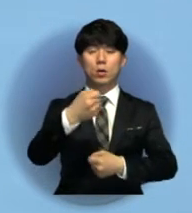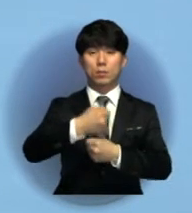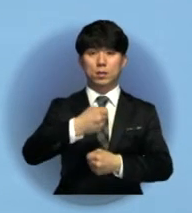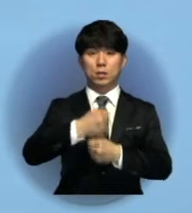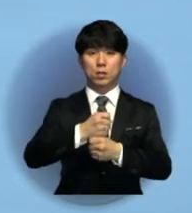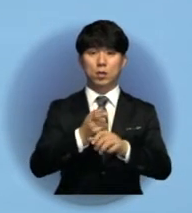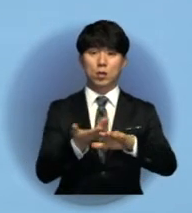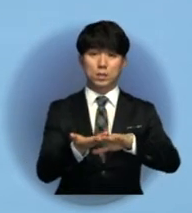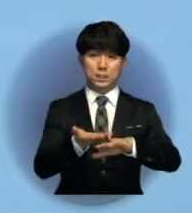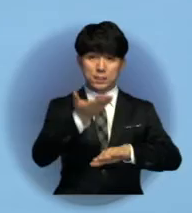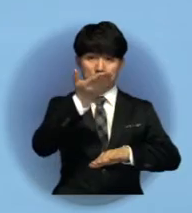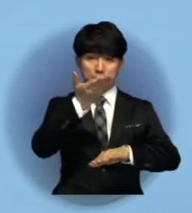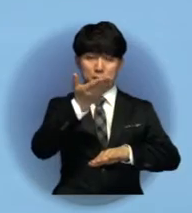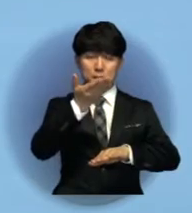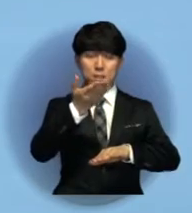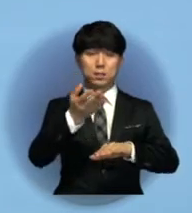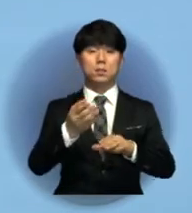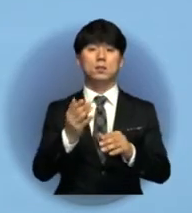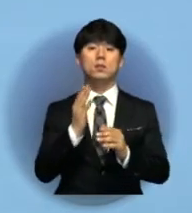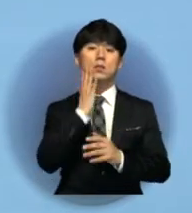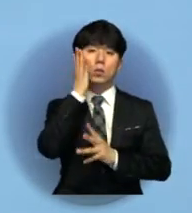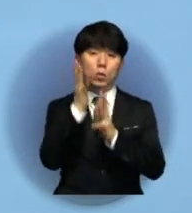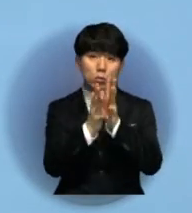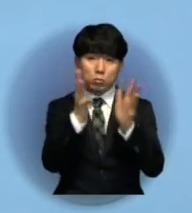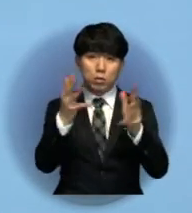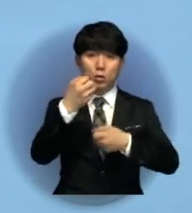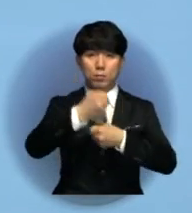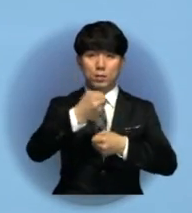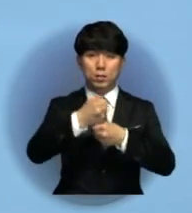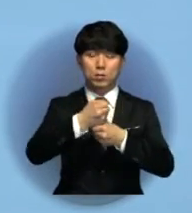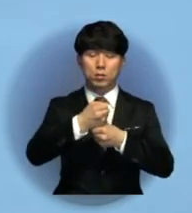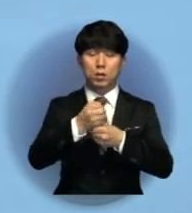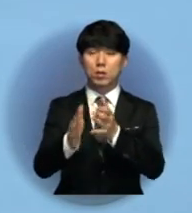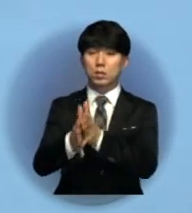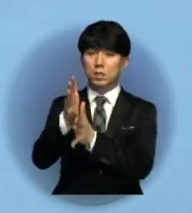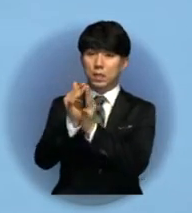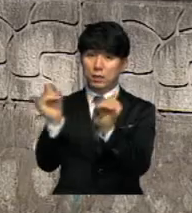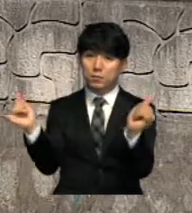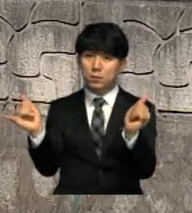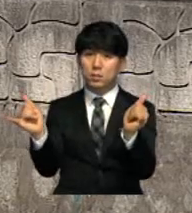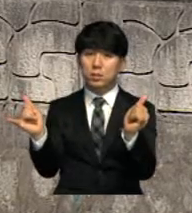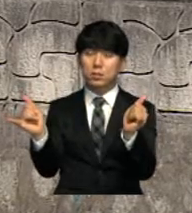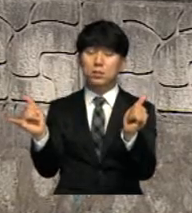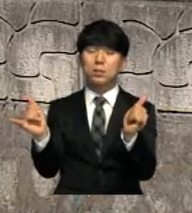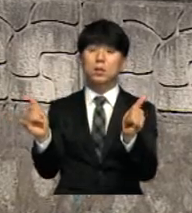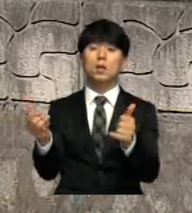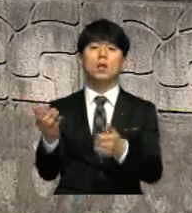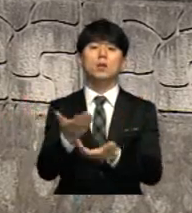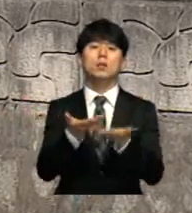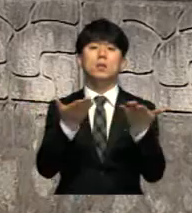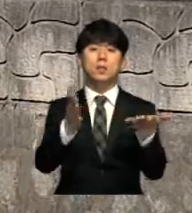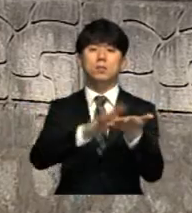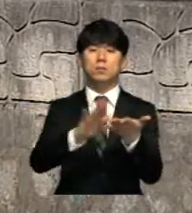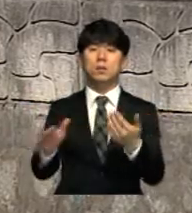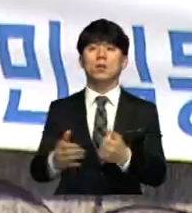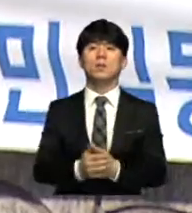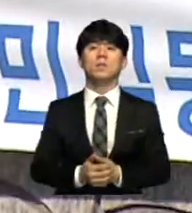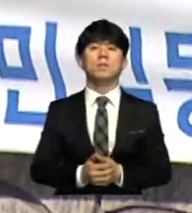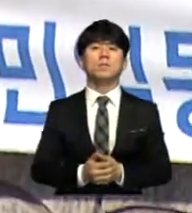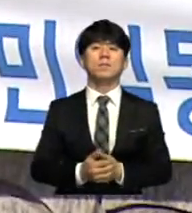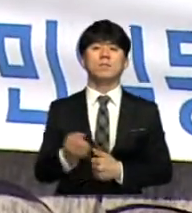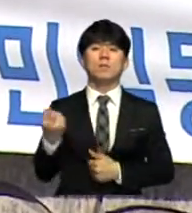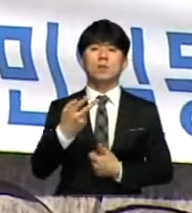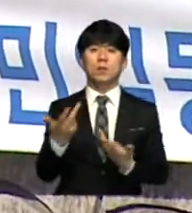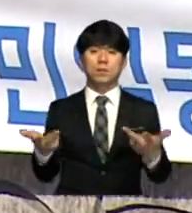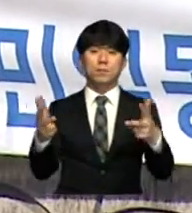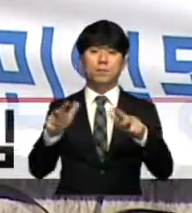지상을 녹색 문화 단지로 조성 해서 서초 국민의 품으로 돌려드리겠습니다 외국 등등 소 축의 지역 자연부락